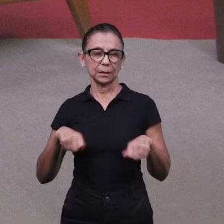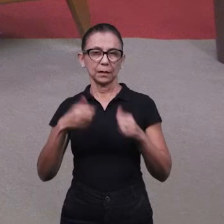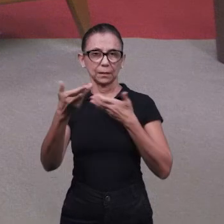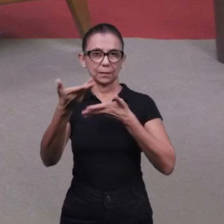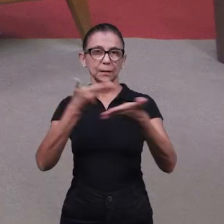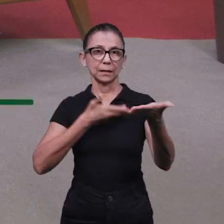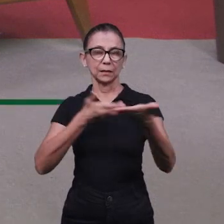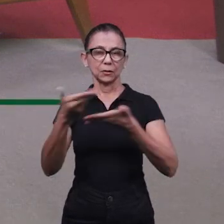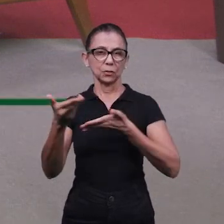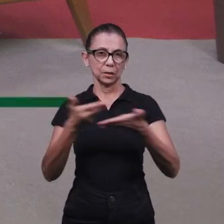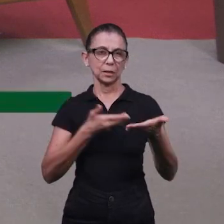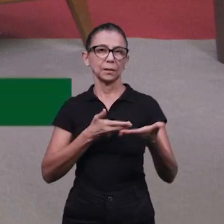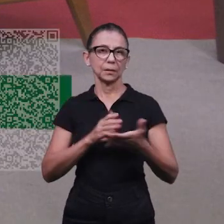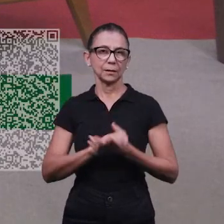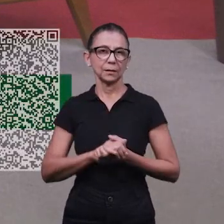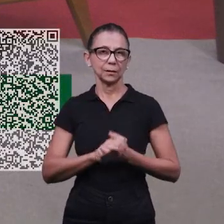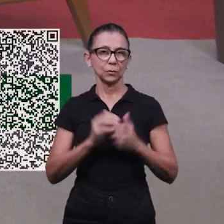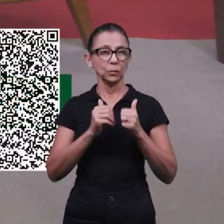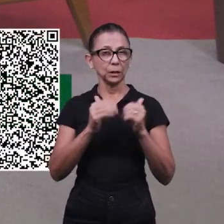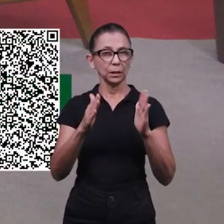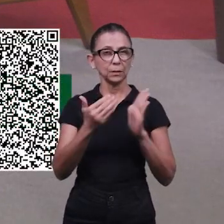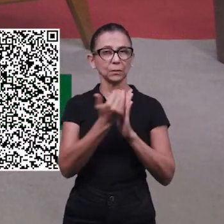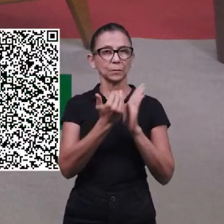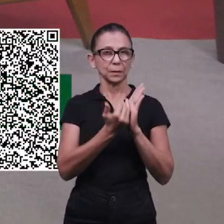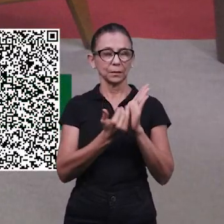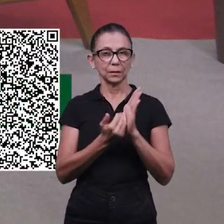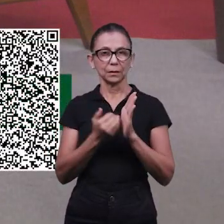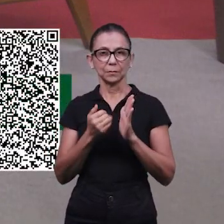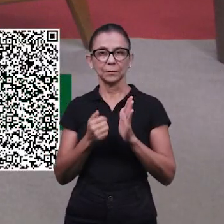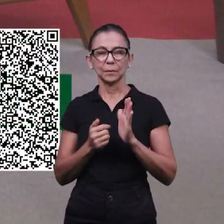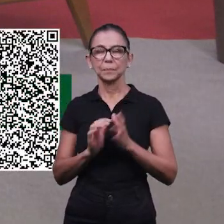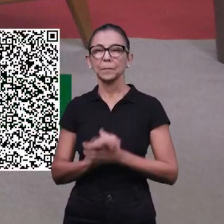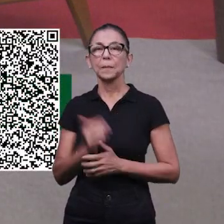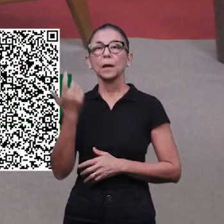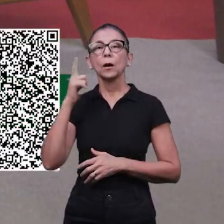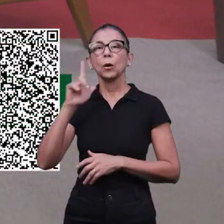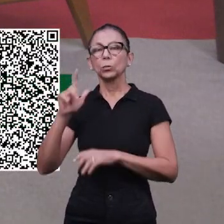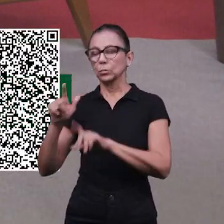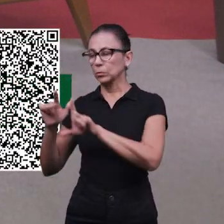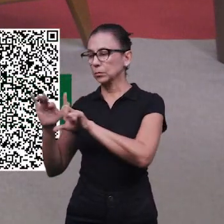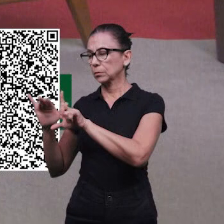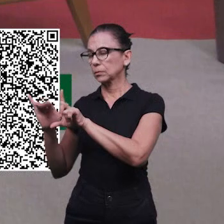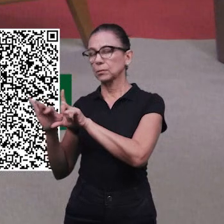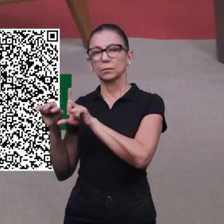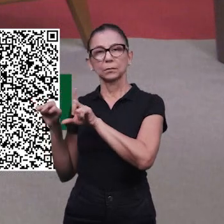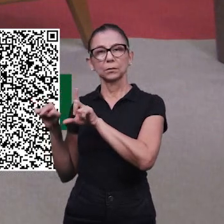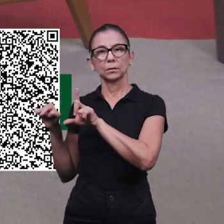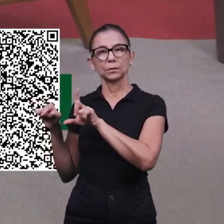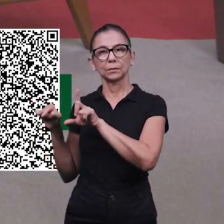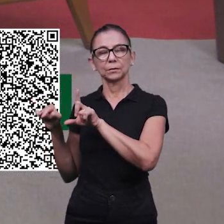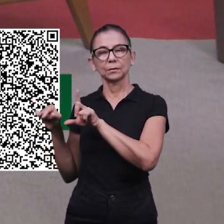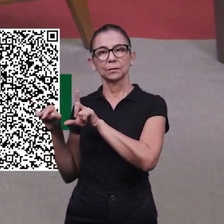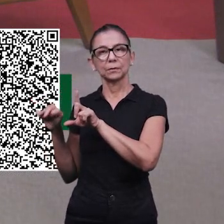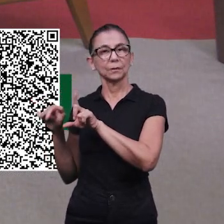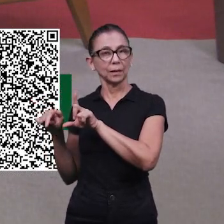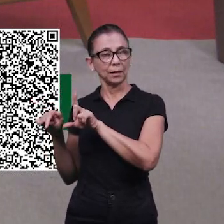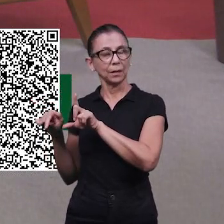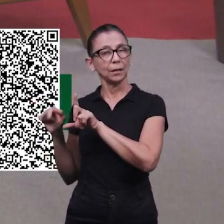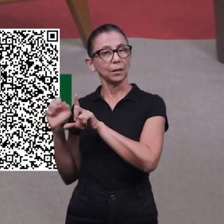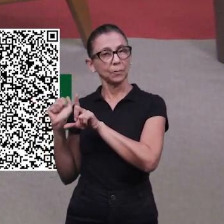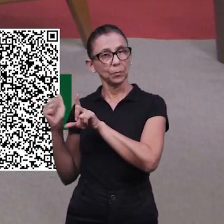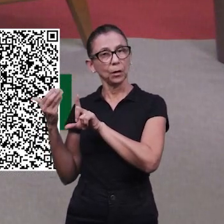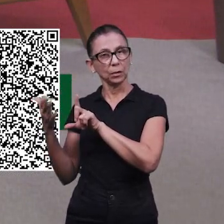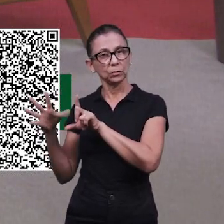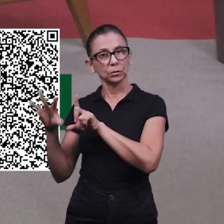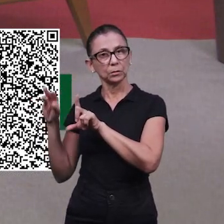rappeler que je parlais sur la possibilité d'interagir avec nous au début du volet à travers le QR code. Maintenant, je vais vous présenter un